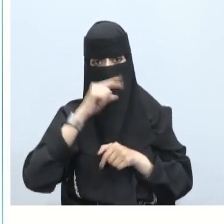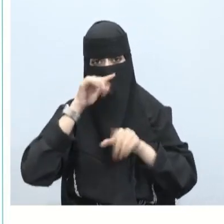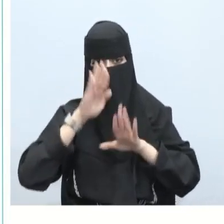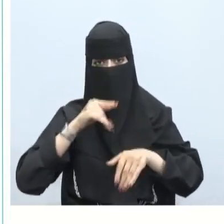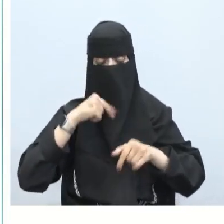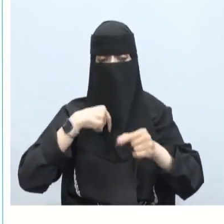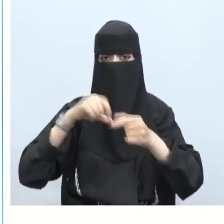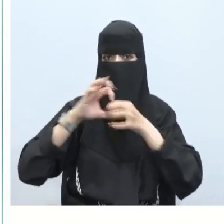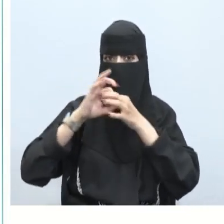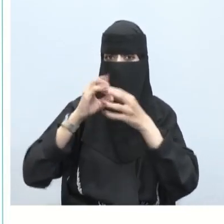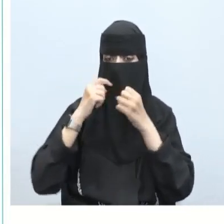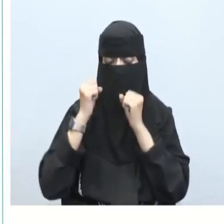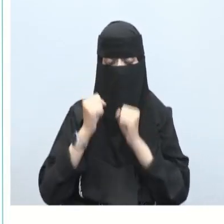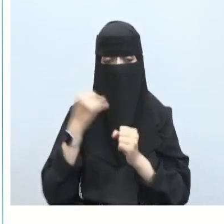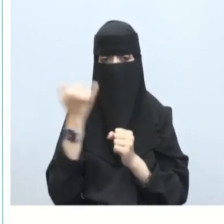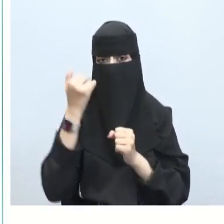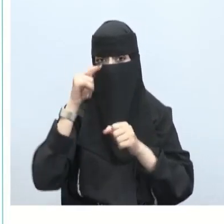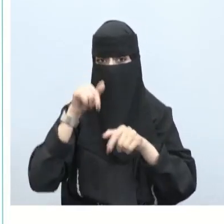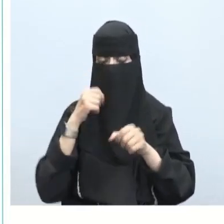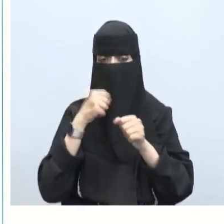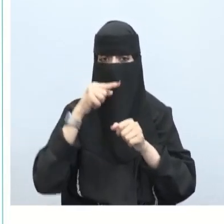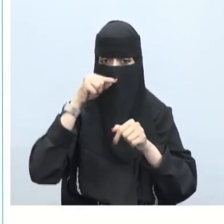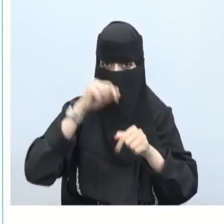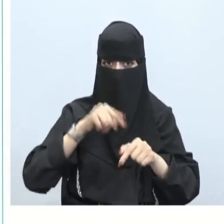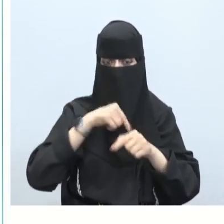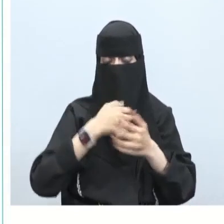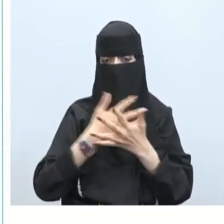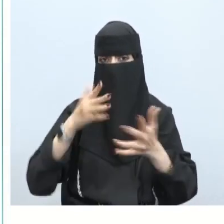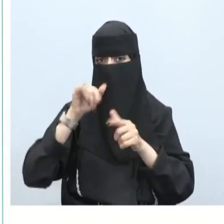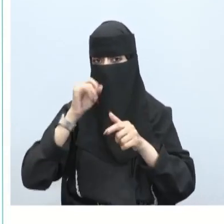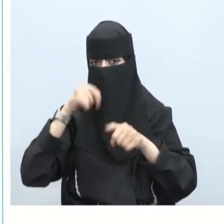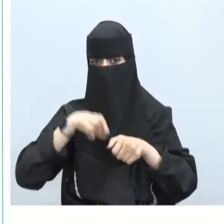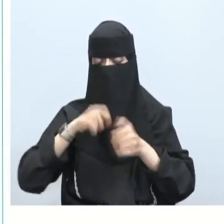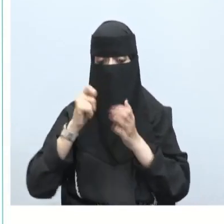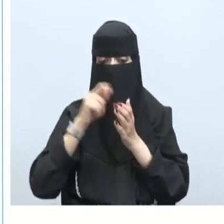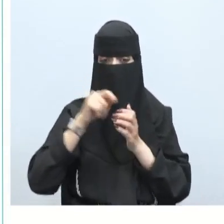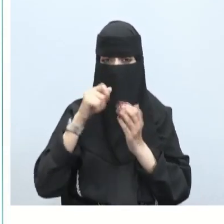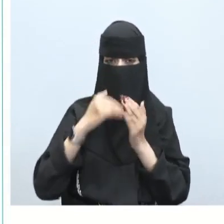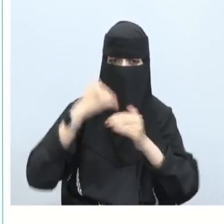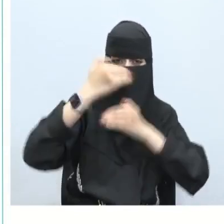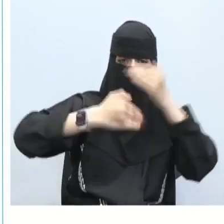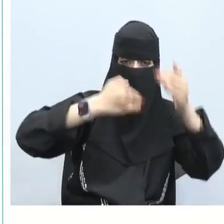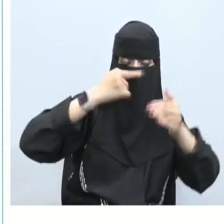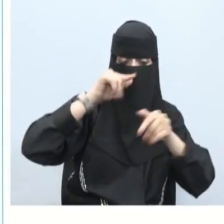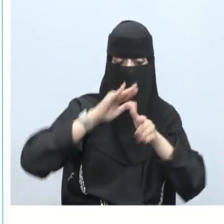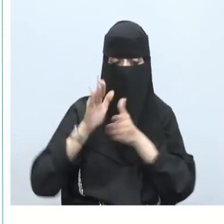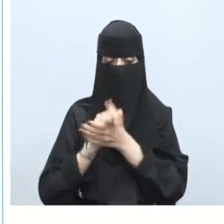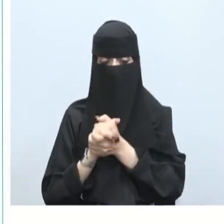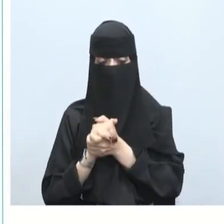العلاقات المتينه ستسهل وتذلل الكثير من العقبات والصعوبات